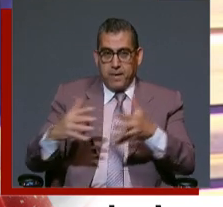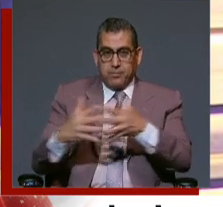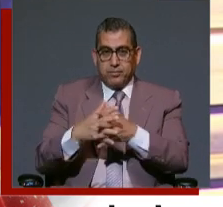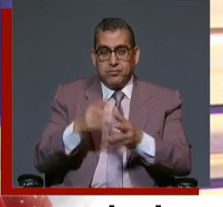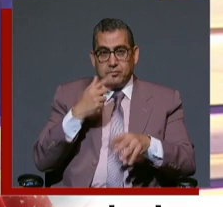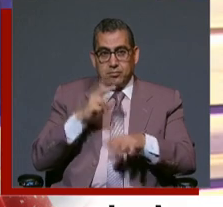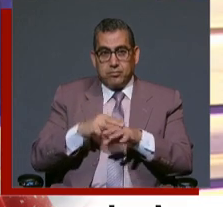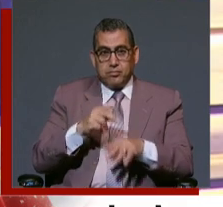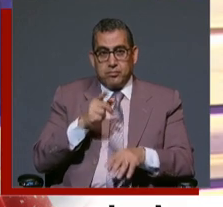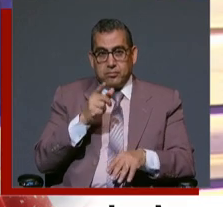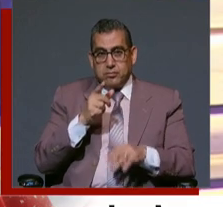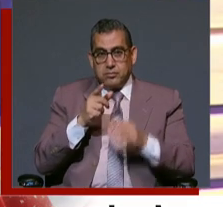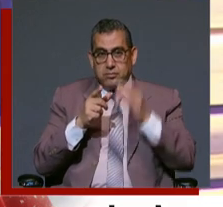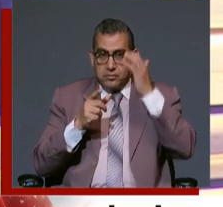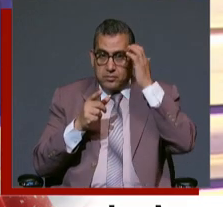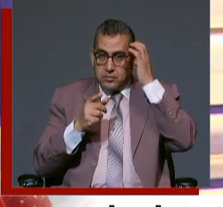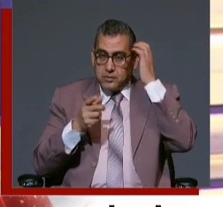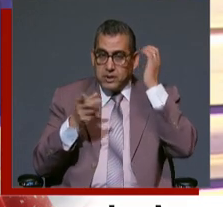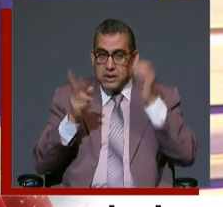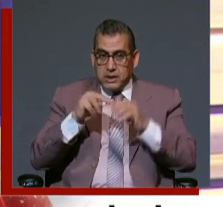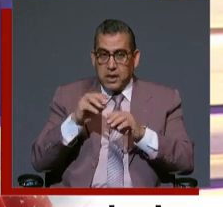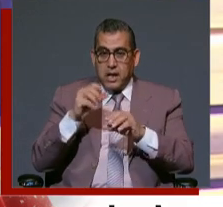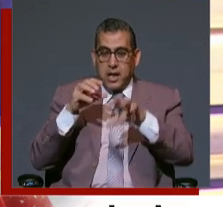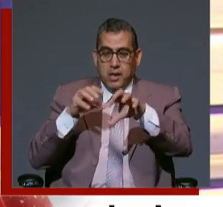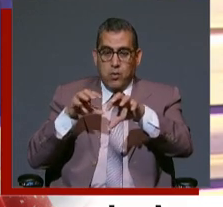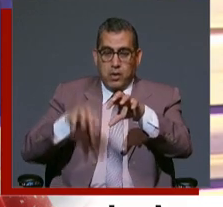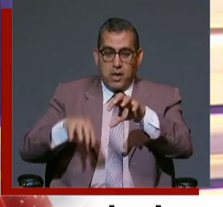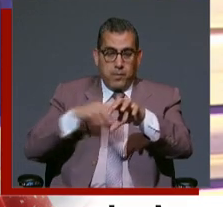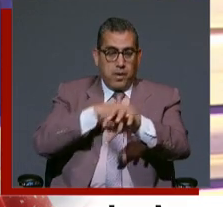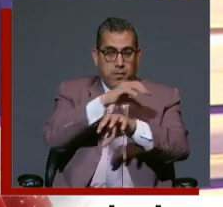كذلك إلى دول الجوار على